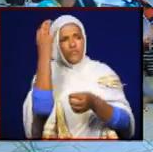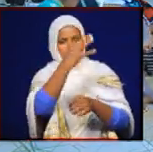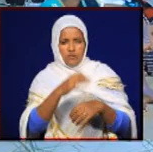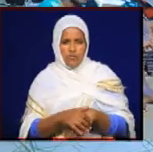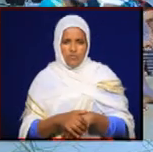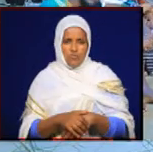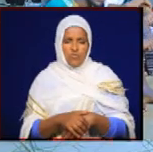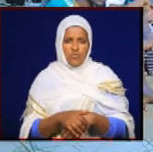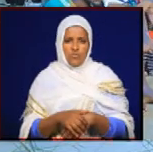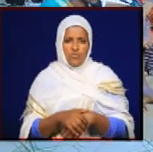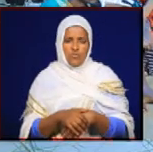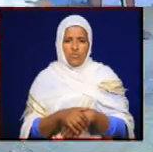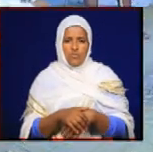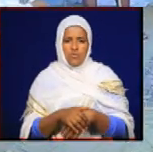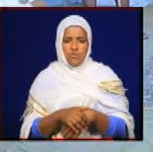ይመስክረው።